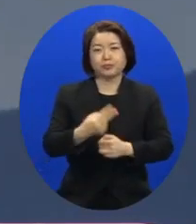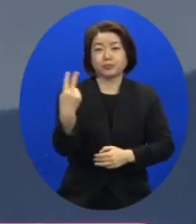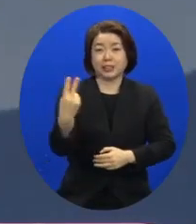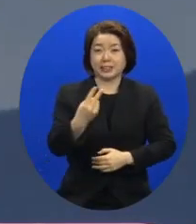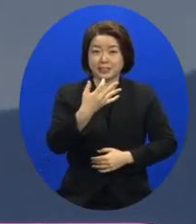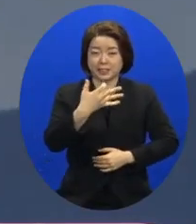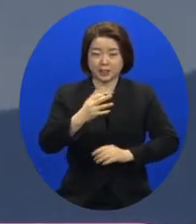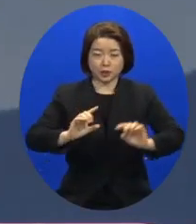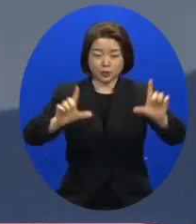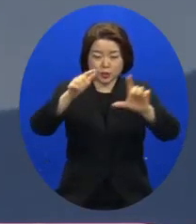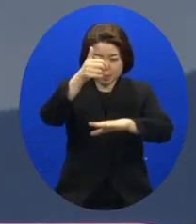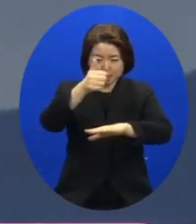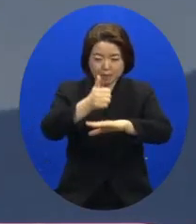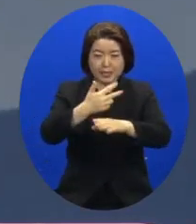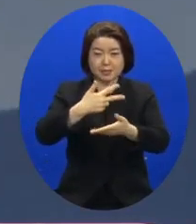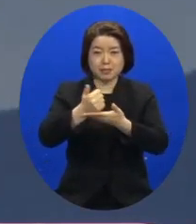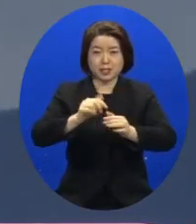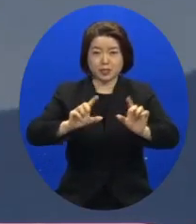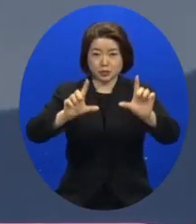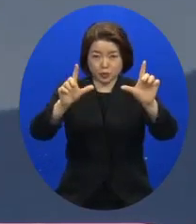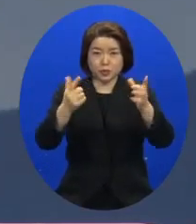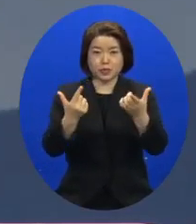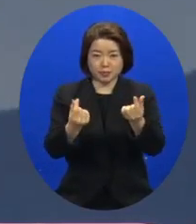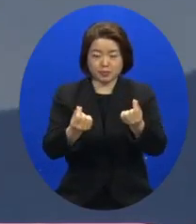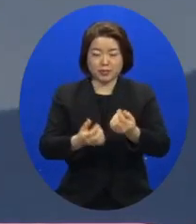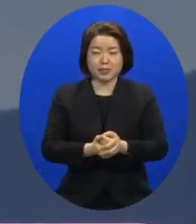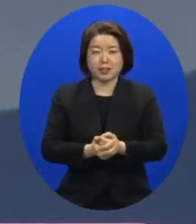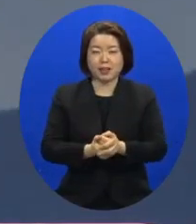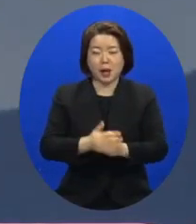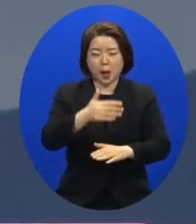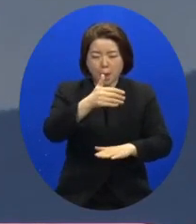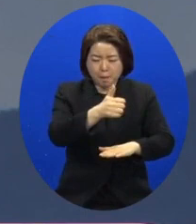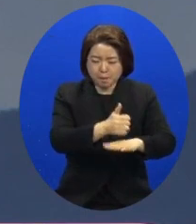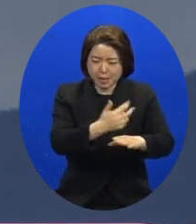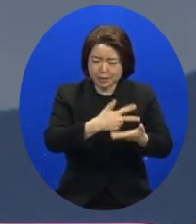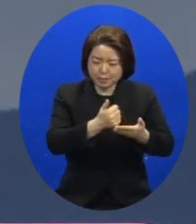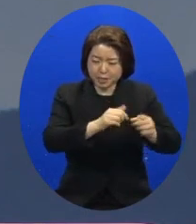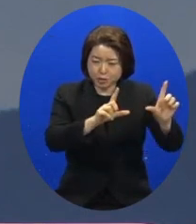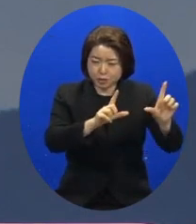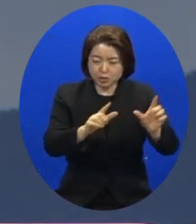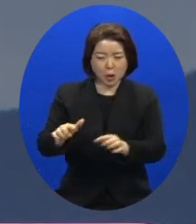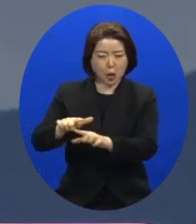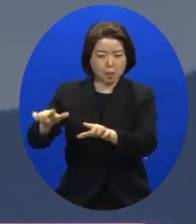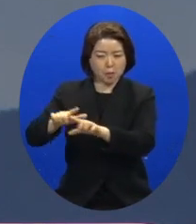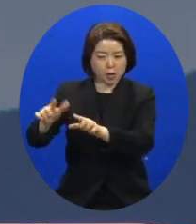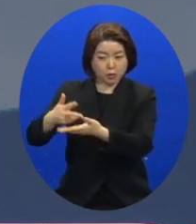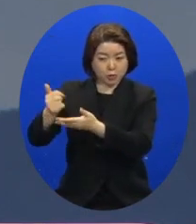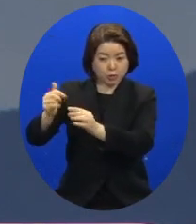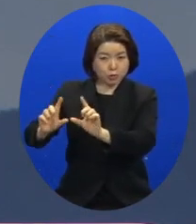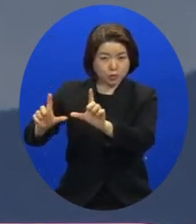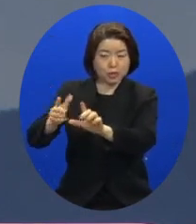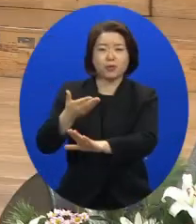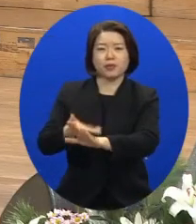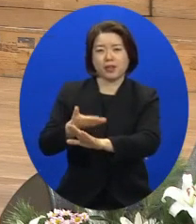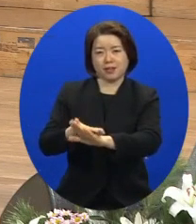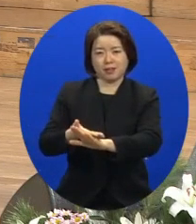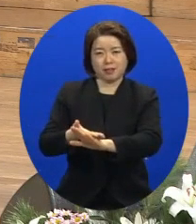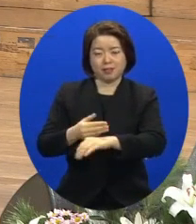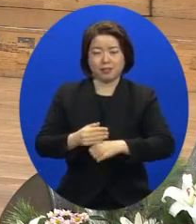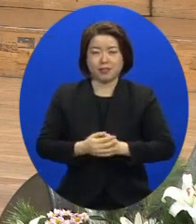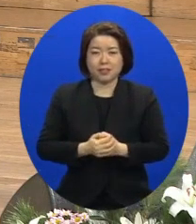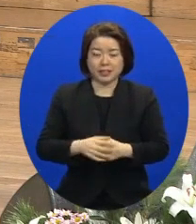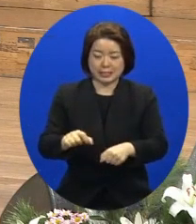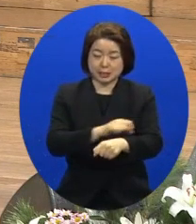2019년 마지막 주일입니다. 이 마지막 주일은 평소 주일과는 다른 특별한 은혜가 있습니다.